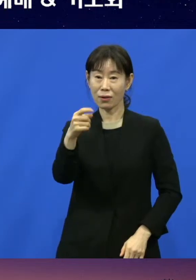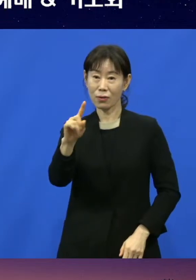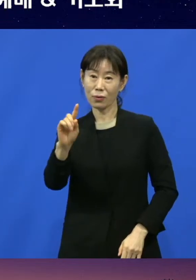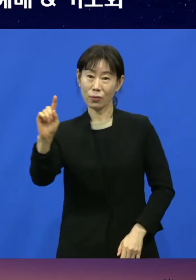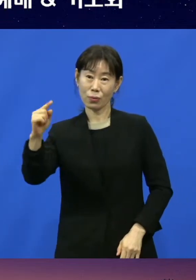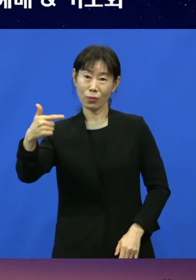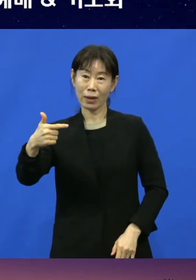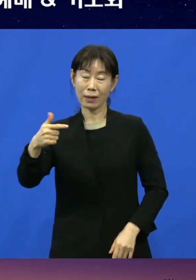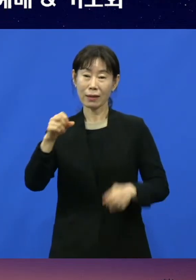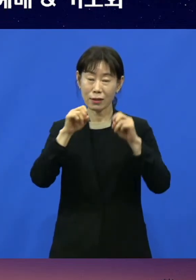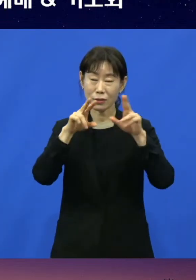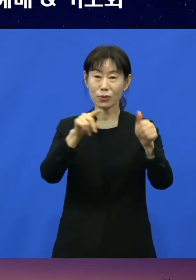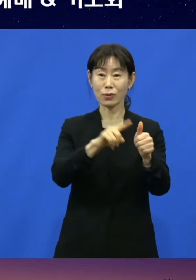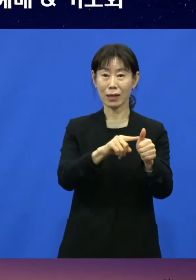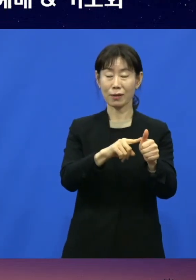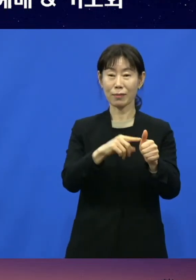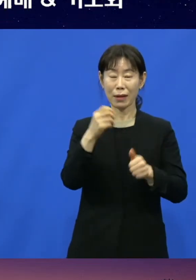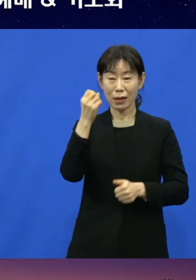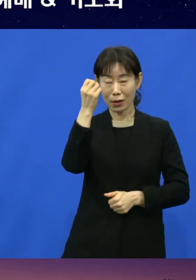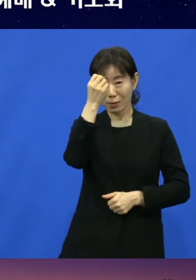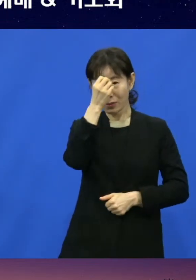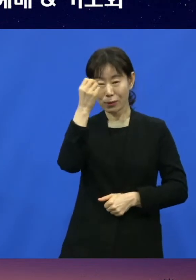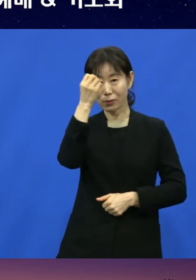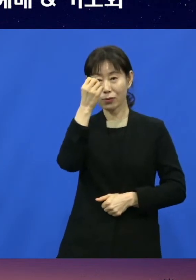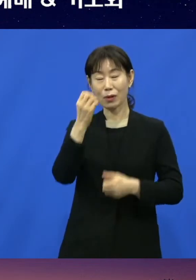중고등부 17명이 왔대요. 저기.